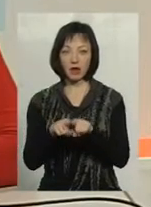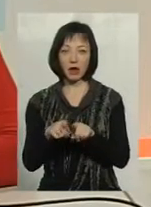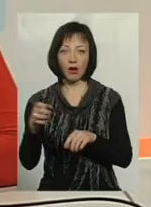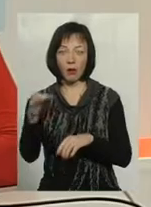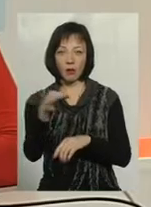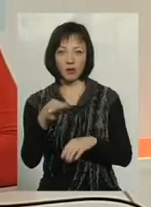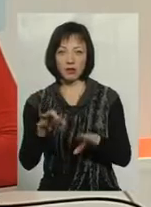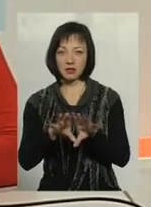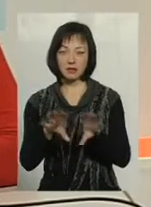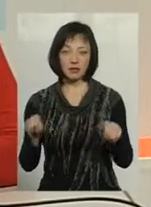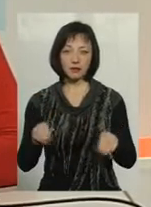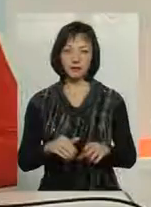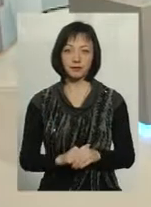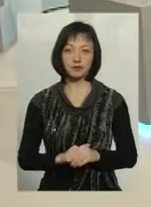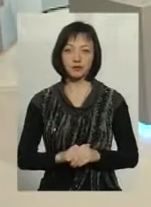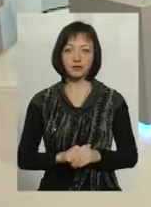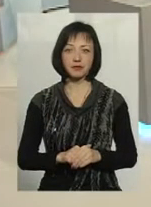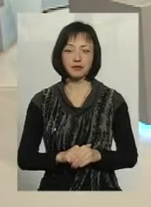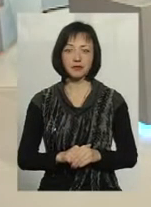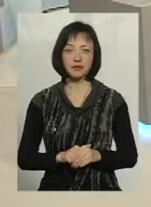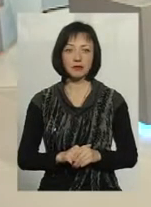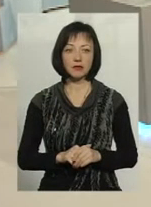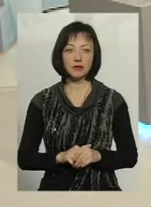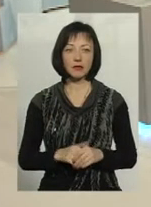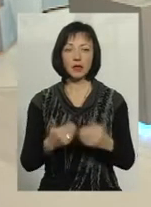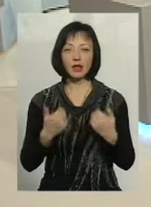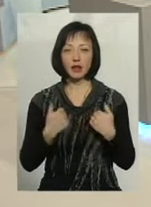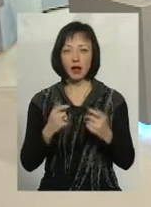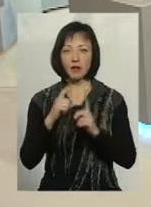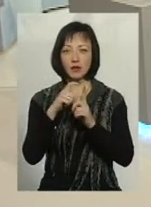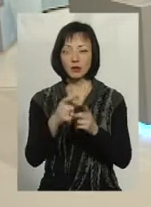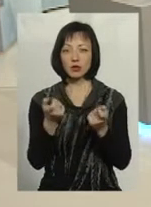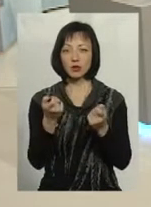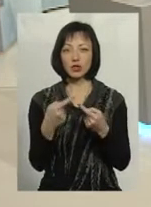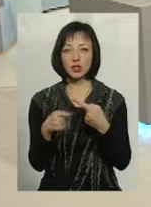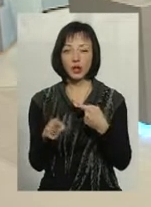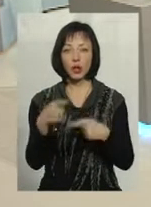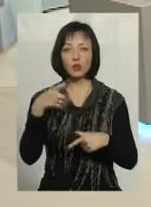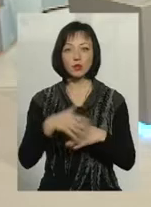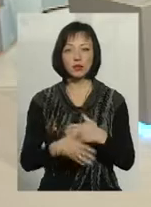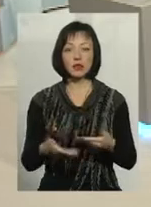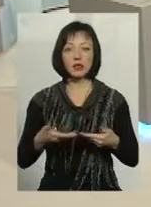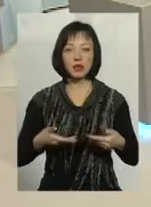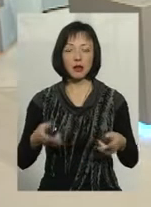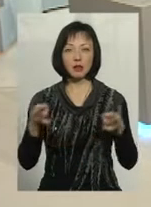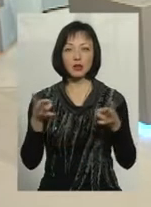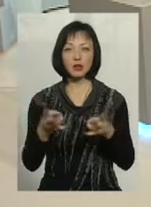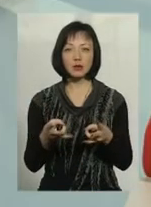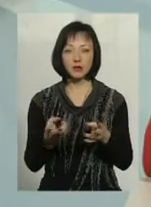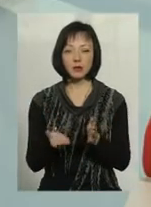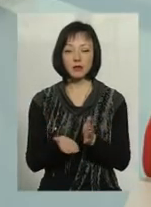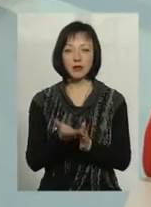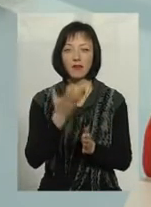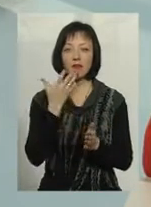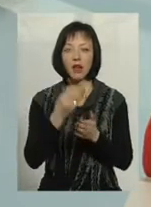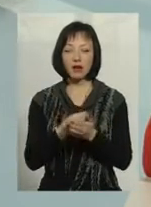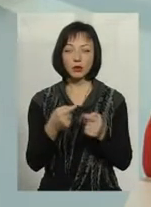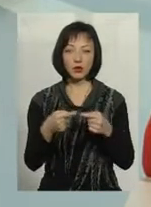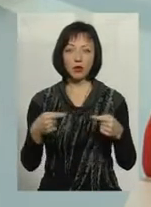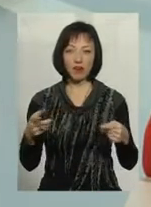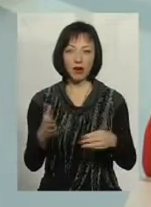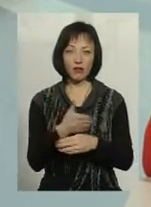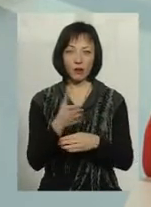того масла, ту рибу, яка продається по 400 гривень, 150? Чи навіть ту рубашку? Хіба тепер